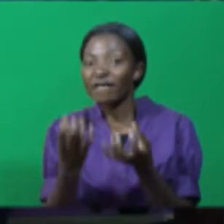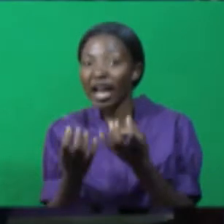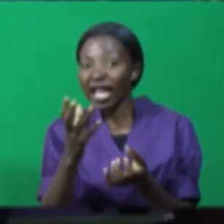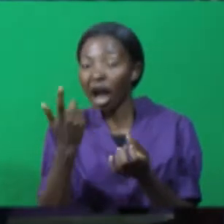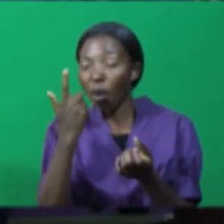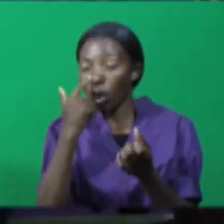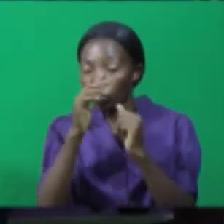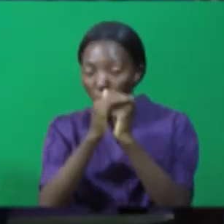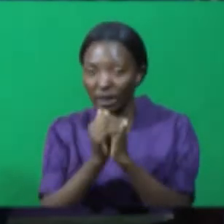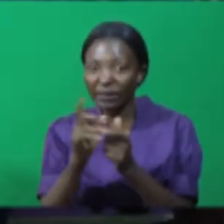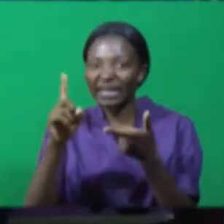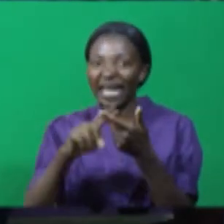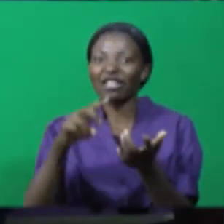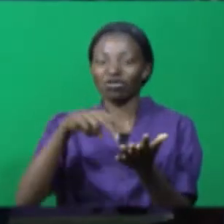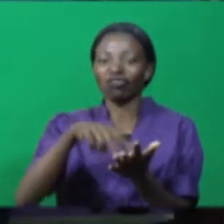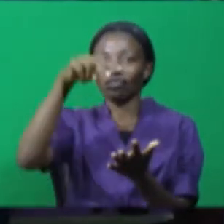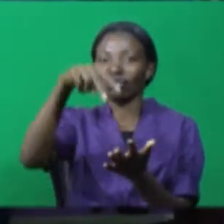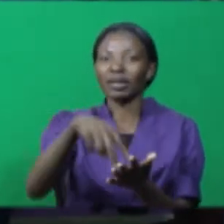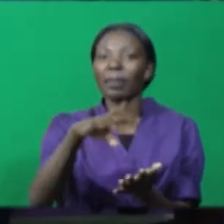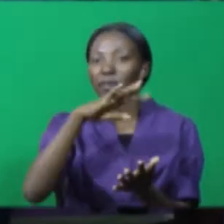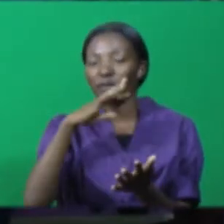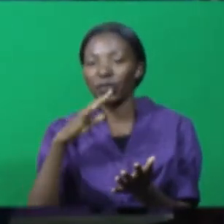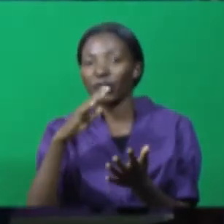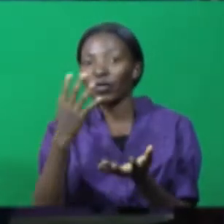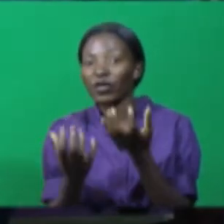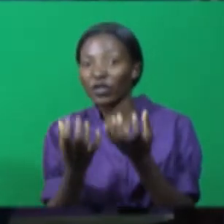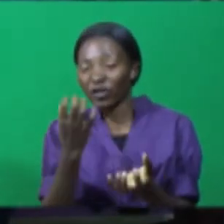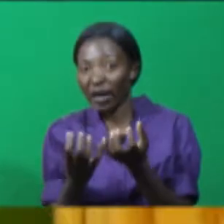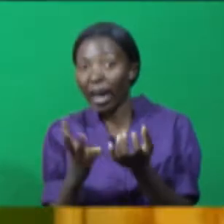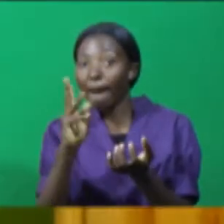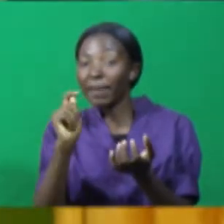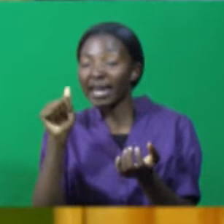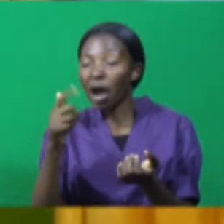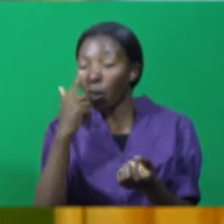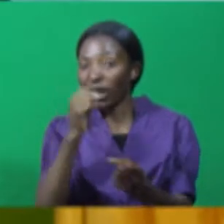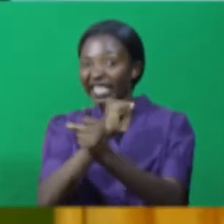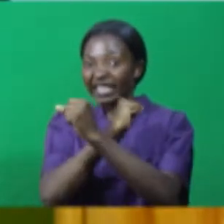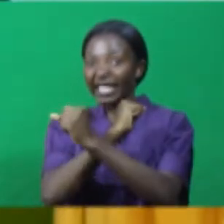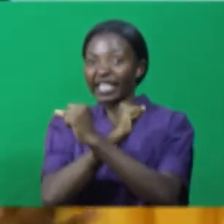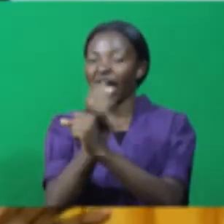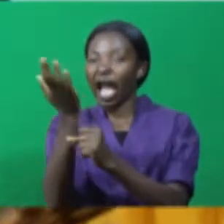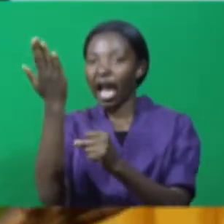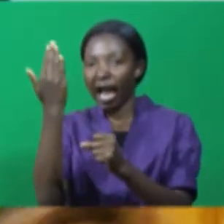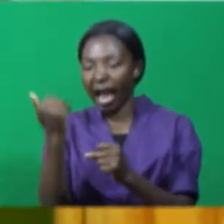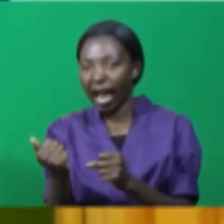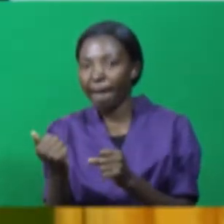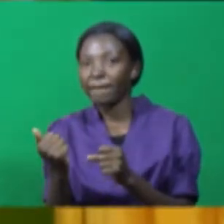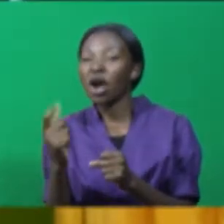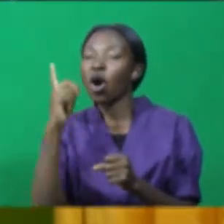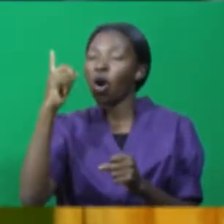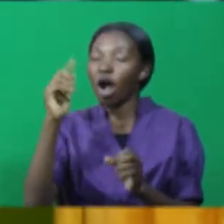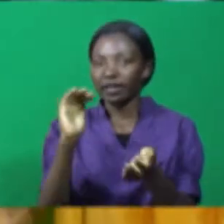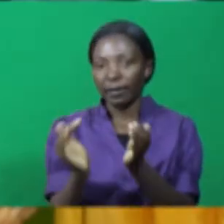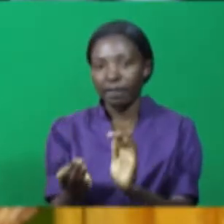imomo. Hazvizvo zviri ku. Ari kureva kuti maingwa nechinhu chakaipa chinoda kukukwadza. Injodzi idzi